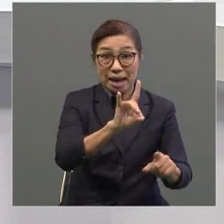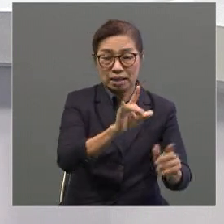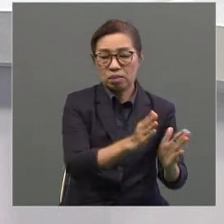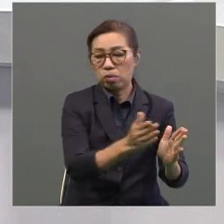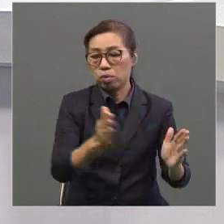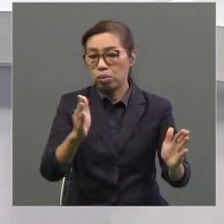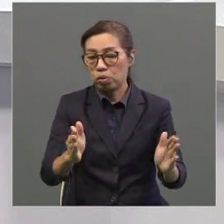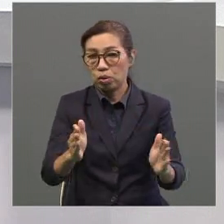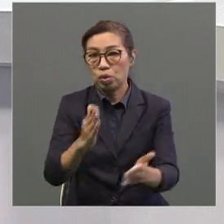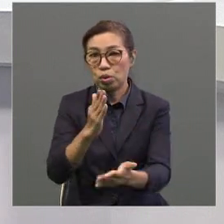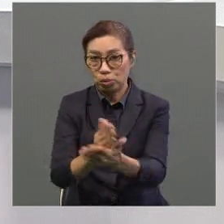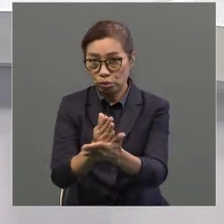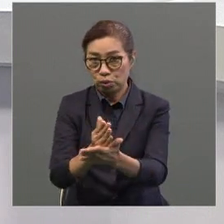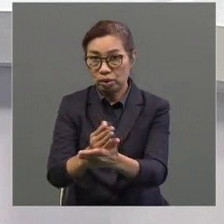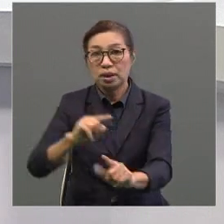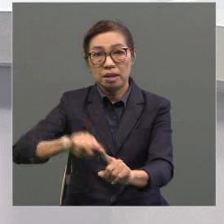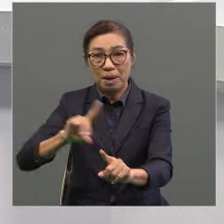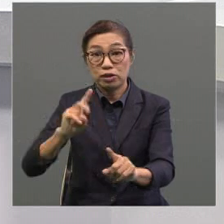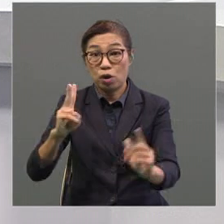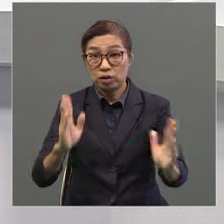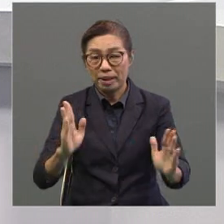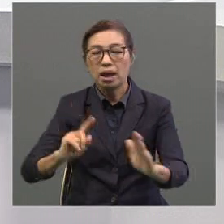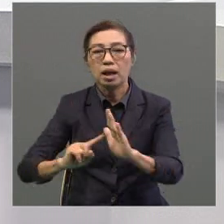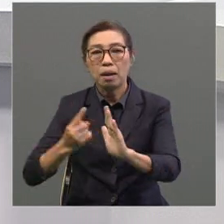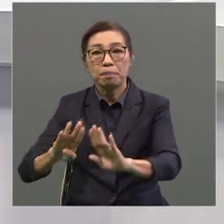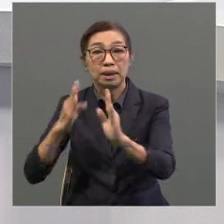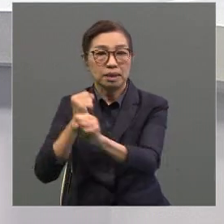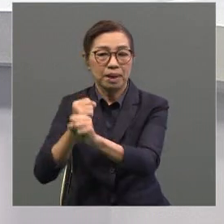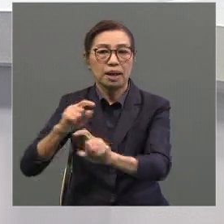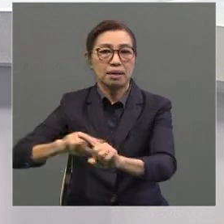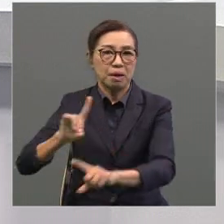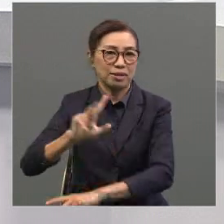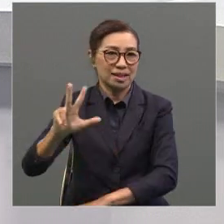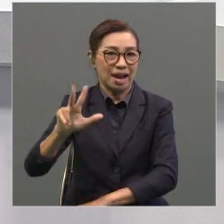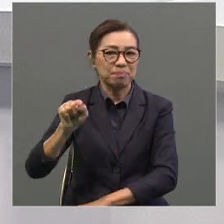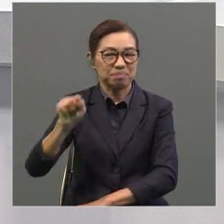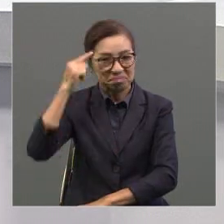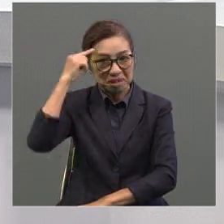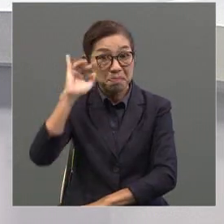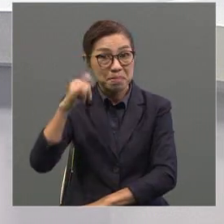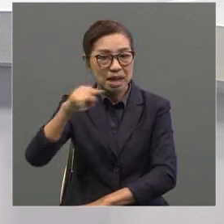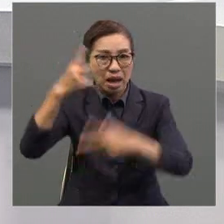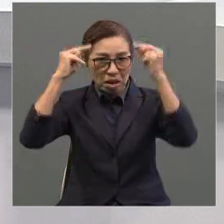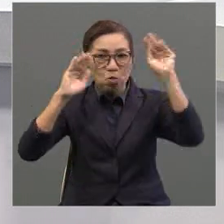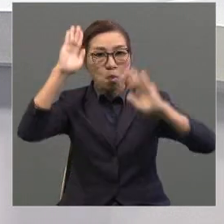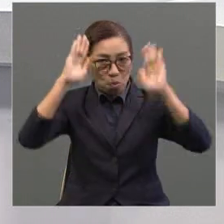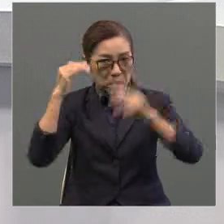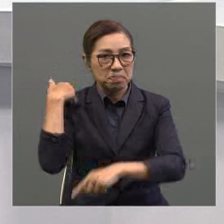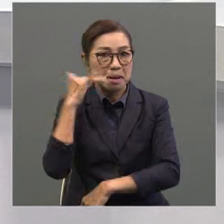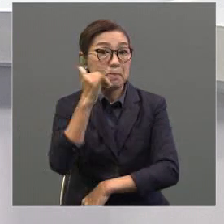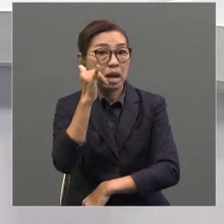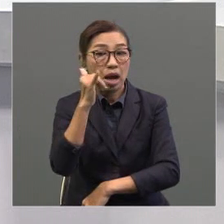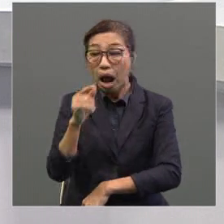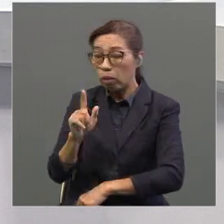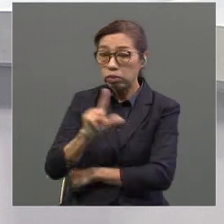ทีคือวันที่ 3สิงหาคมใช่ค่ะแล้วก็คาดการณ์กันว่าวันที่3สิงหาคมอาจจะมีการบวชนายกรัฐมนตรีหรือเปล่าเพราะว่า